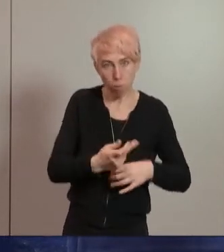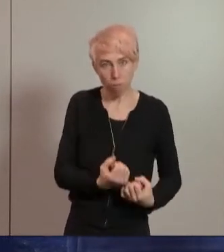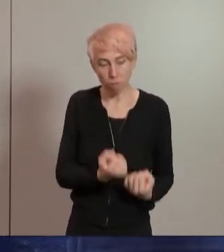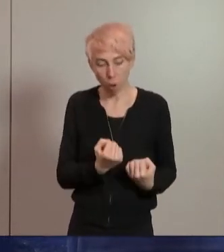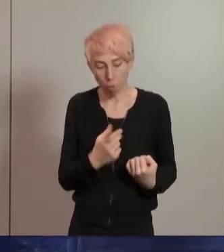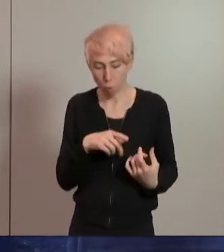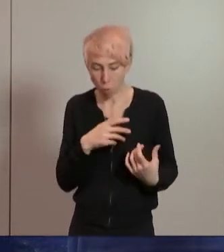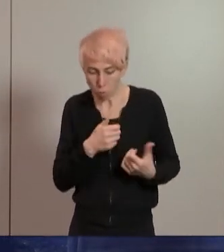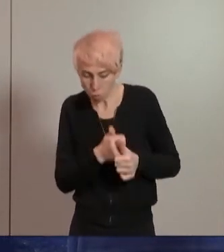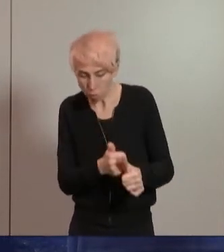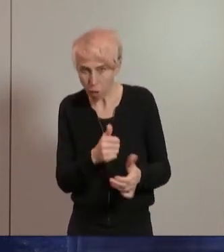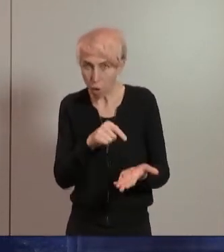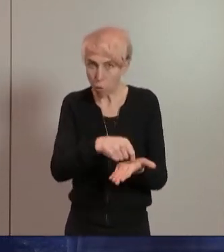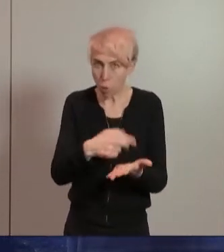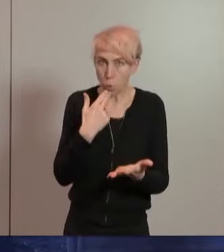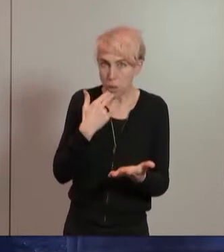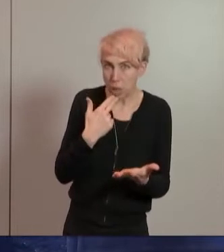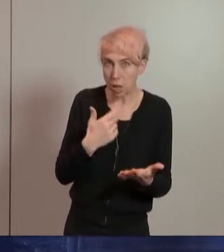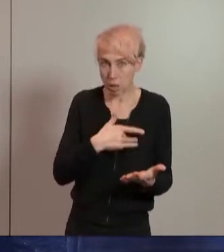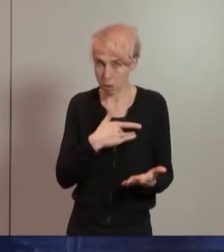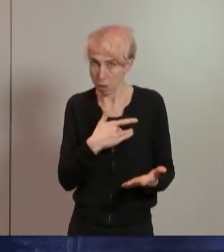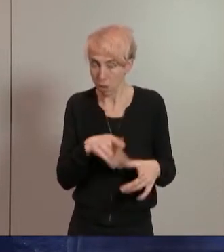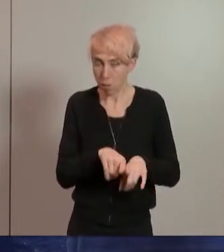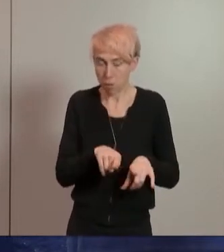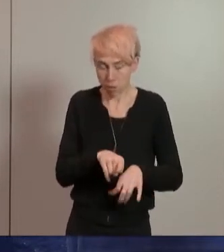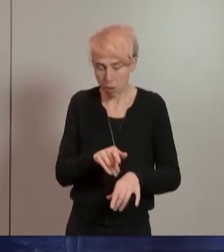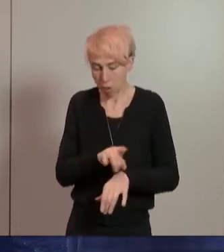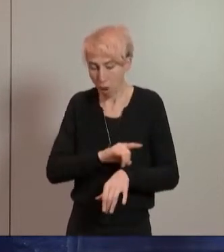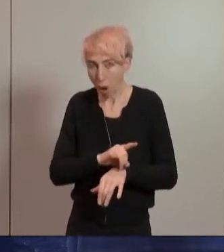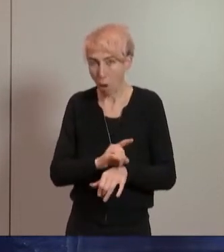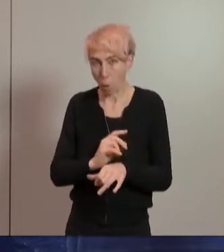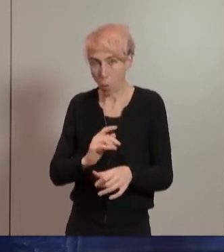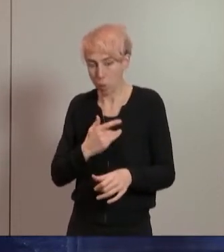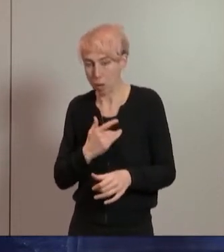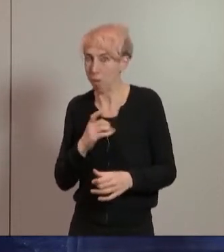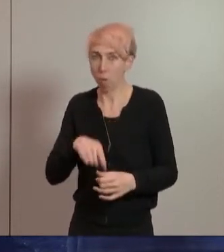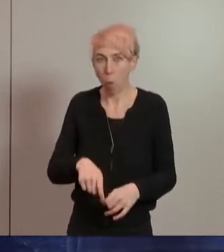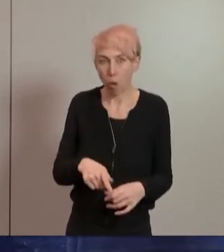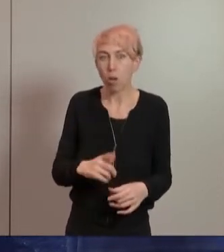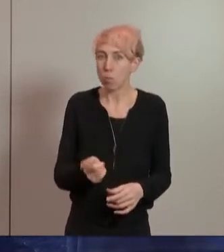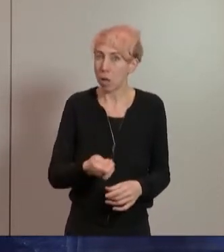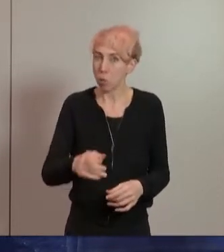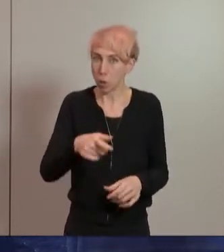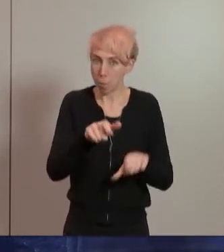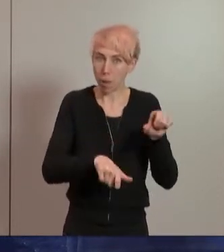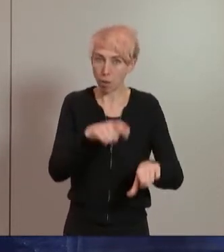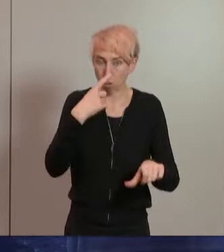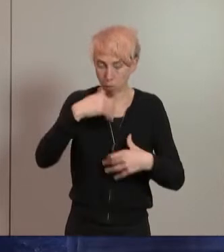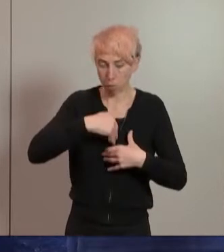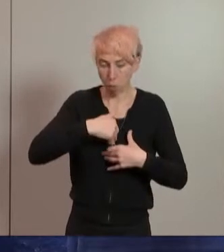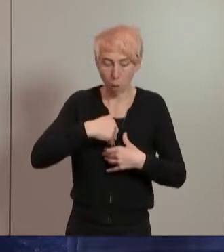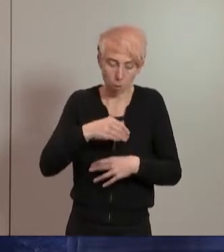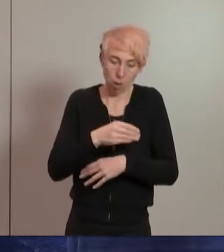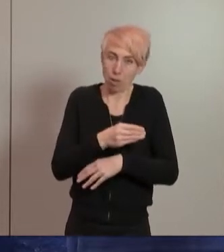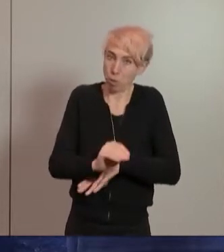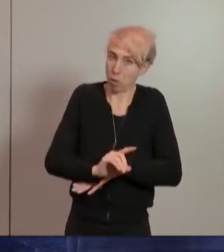où c'est utile, à des heures où c'est utile, pour répondre à des problèmes réels. Donc il y a effectivement un sentiment d'insécurité, mais mesurons-le